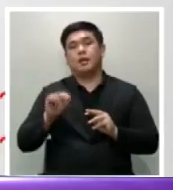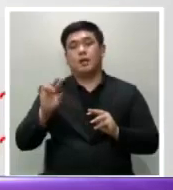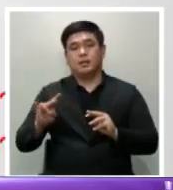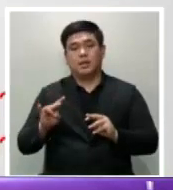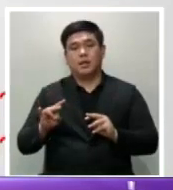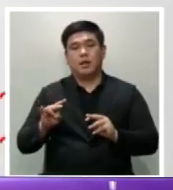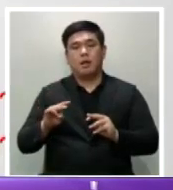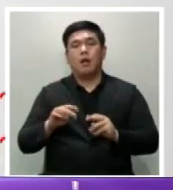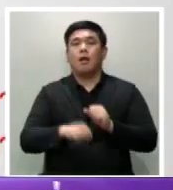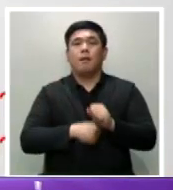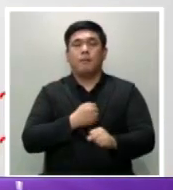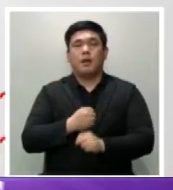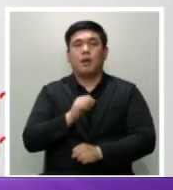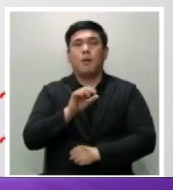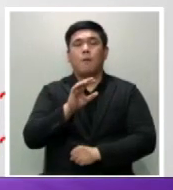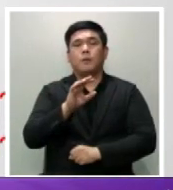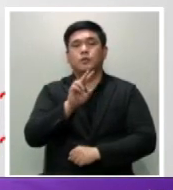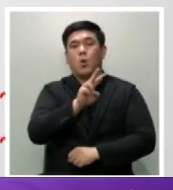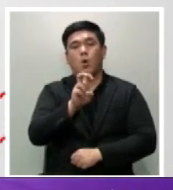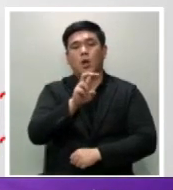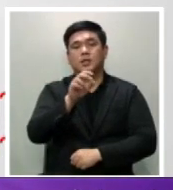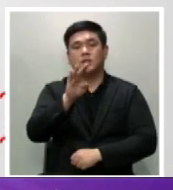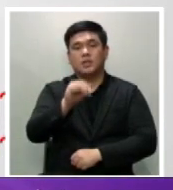นั้นเปลี่ยนใหม่เป็นมาตรา